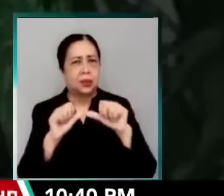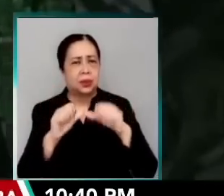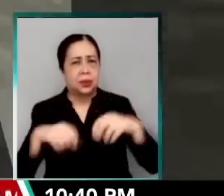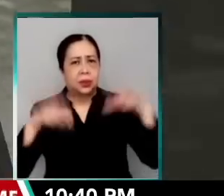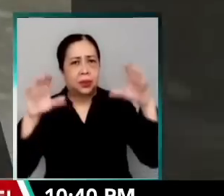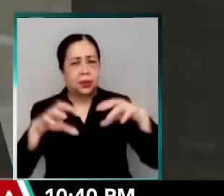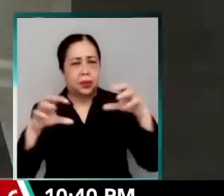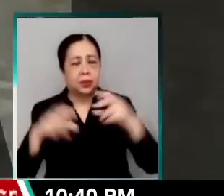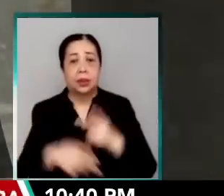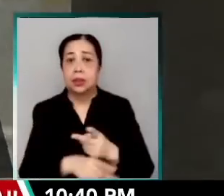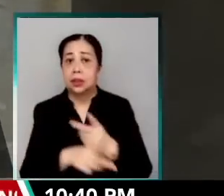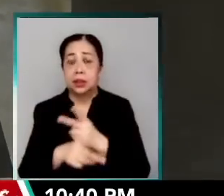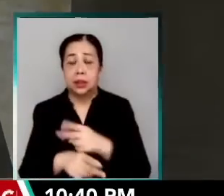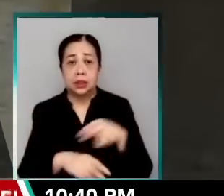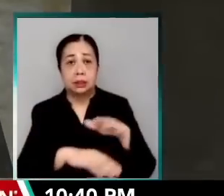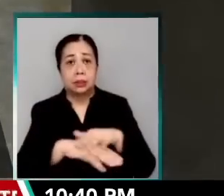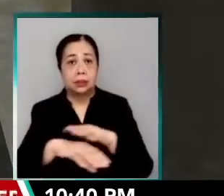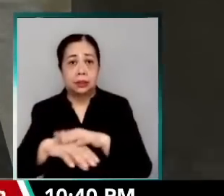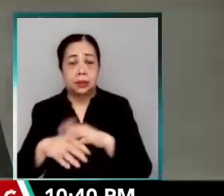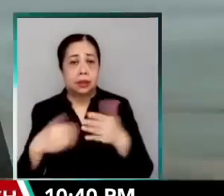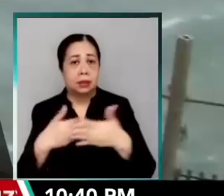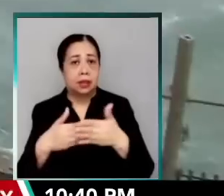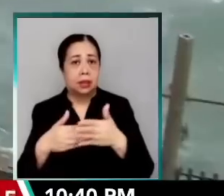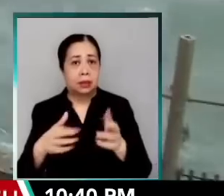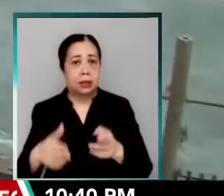Pinag-iingat ang mga nakatira malapit sa mga ilog.